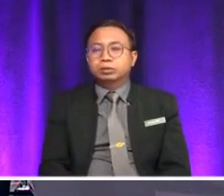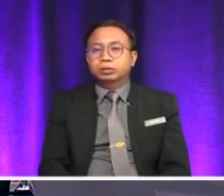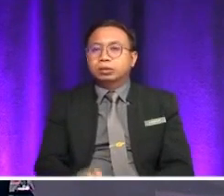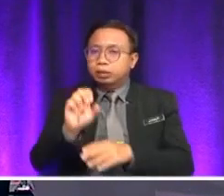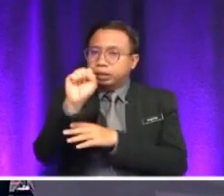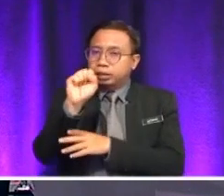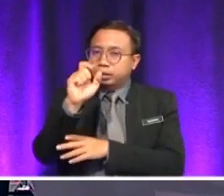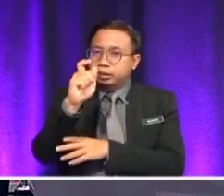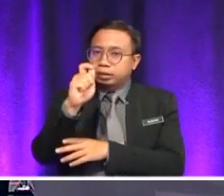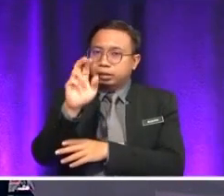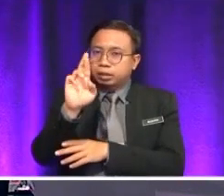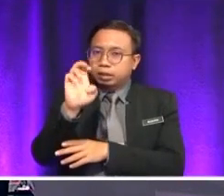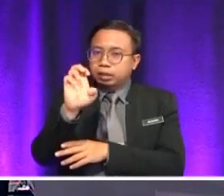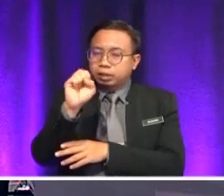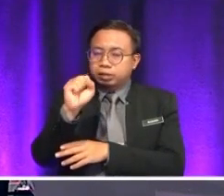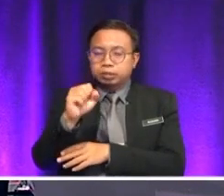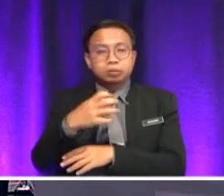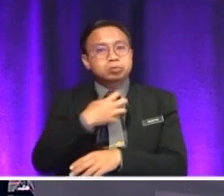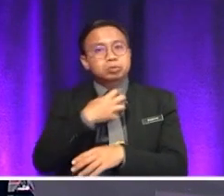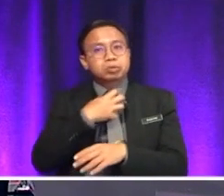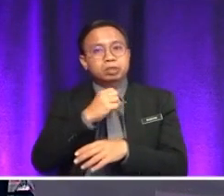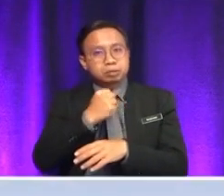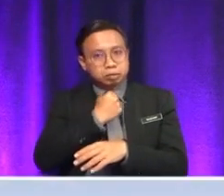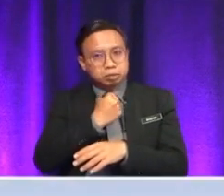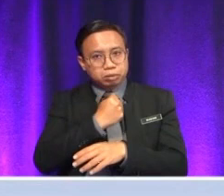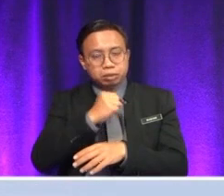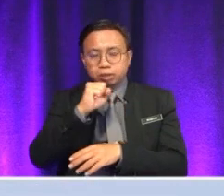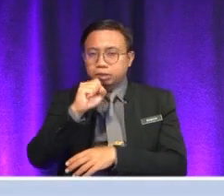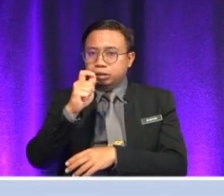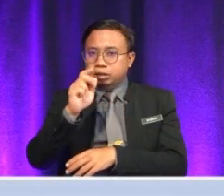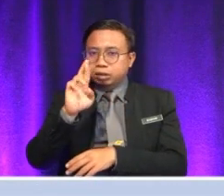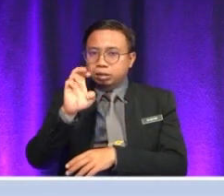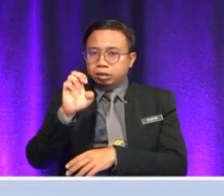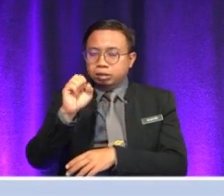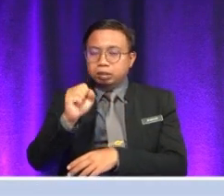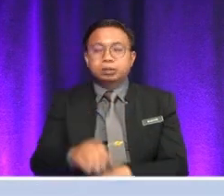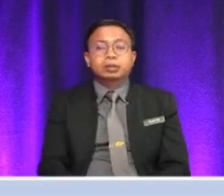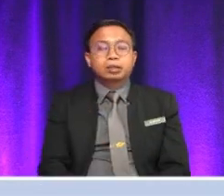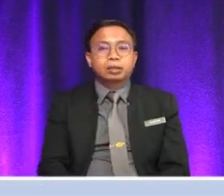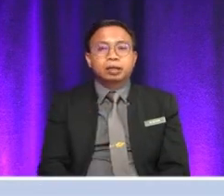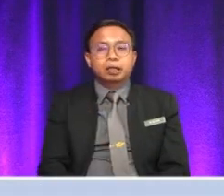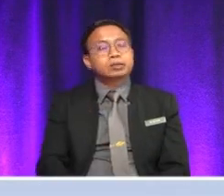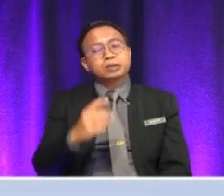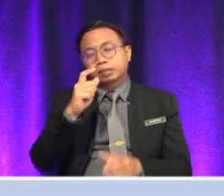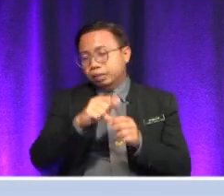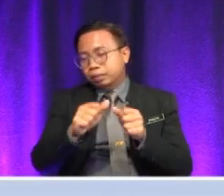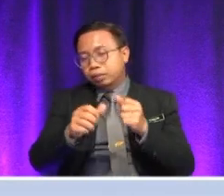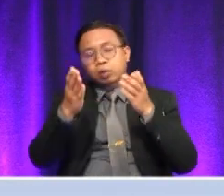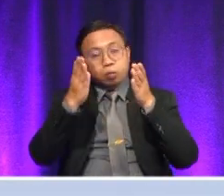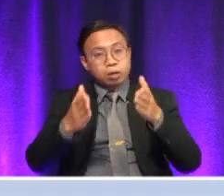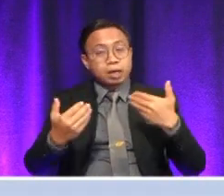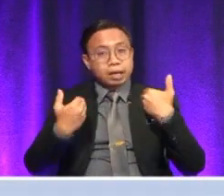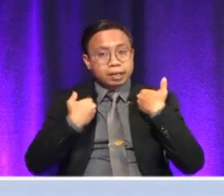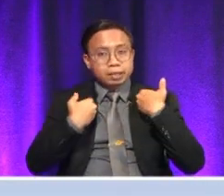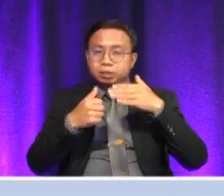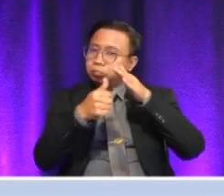Stres. Setiap orang ada stres. Saya pun stres. Cikgu streskan saya ke cikgu? Tak kan? Dengan muka